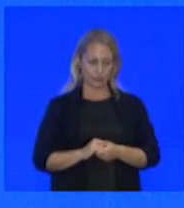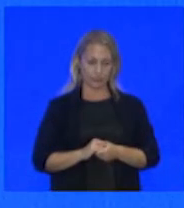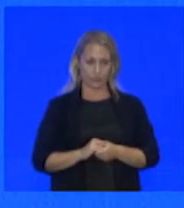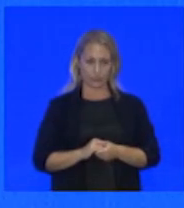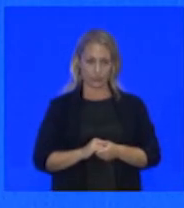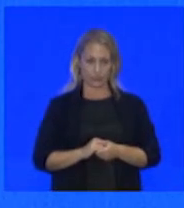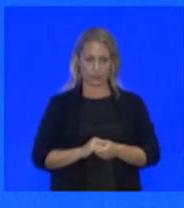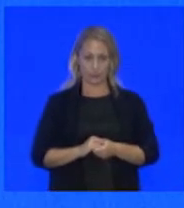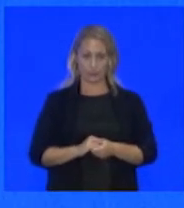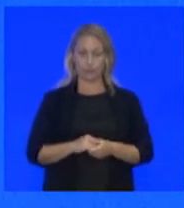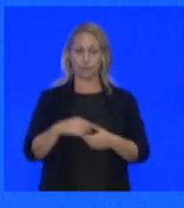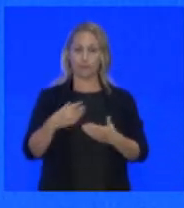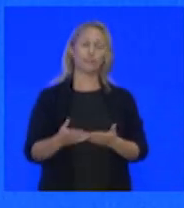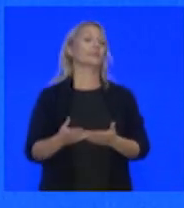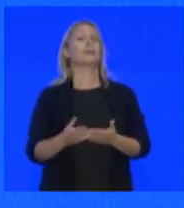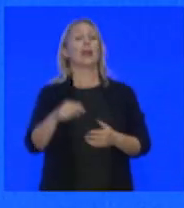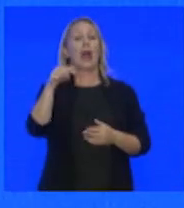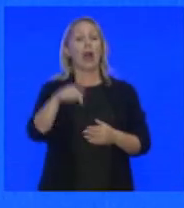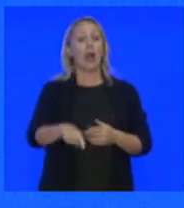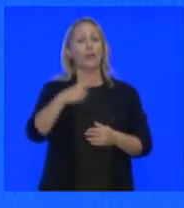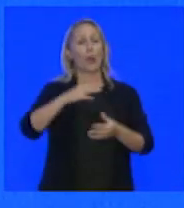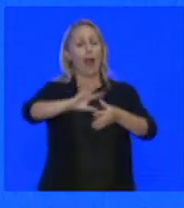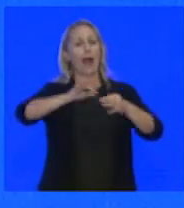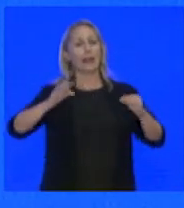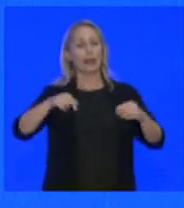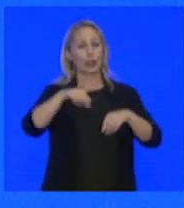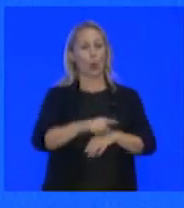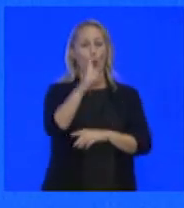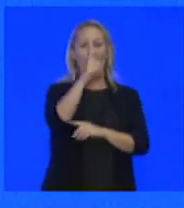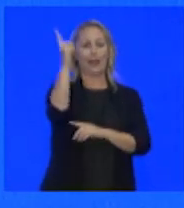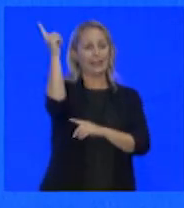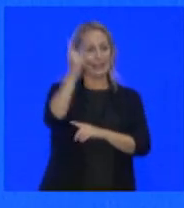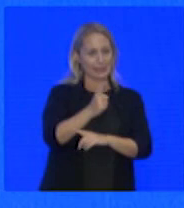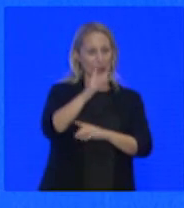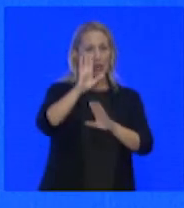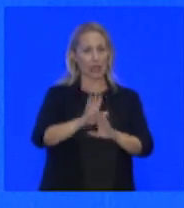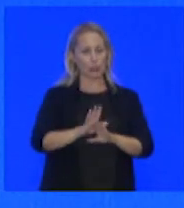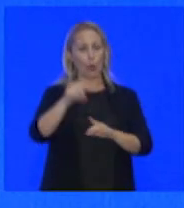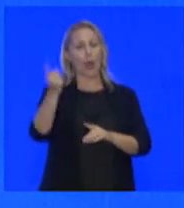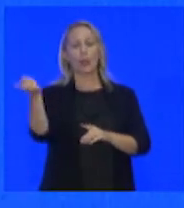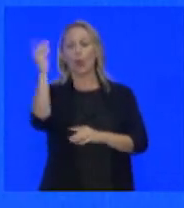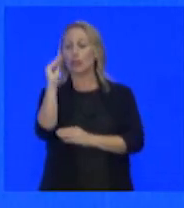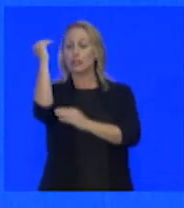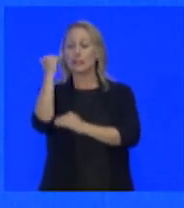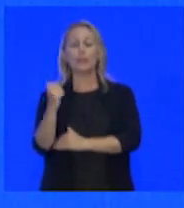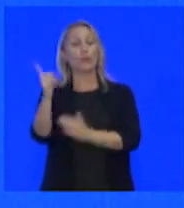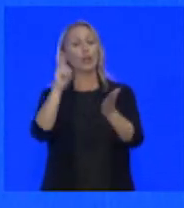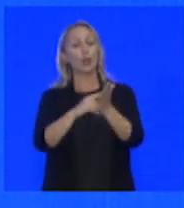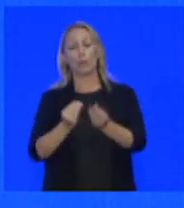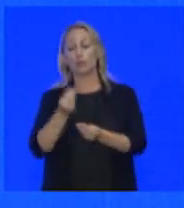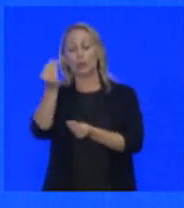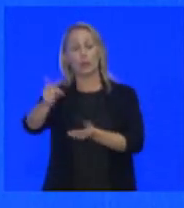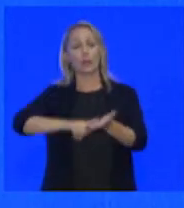Φόρο στα αγροτικά σχήματα θα είναι μόνο 10%, ενώ άμεσα έρχεται στη Βουλή και νόμος για τους